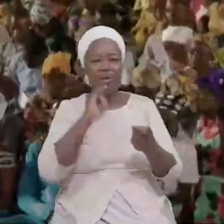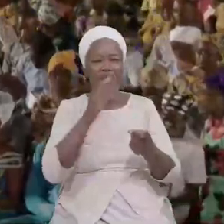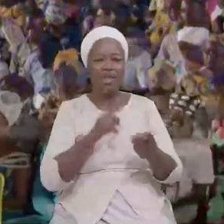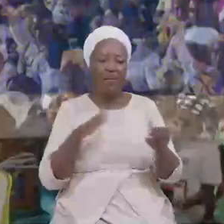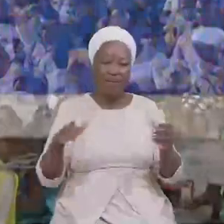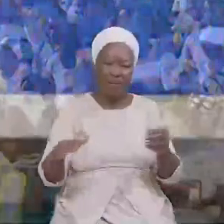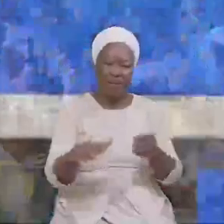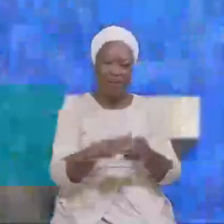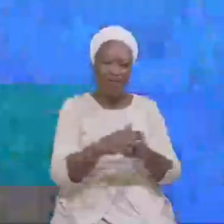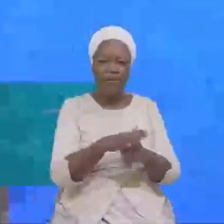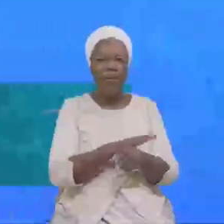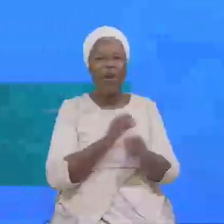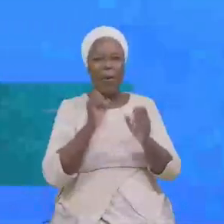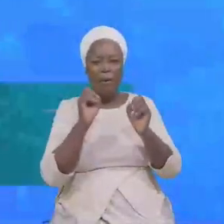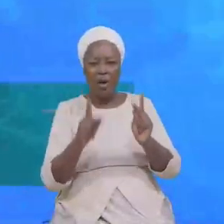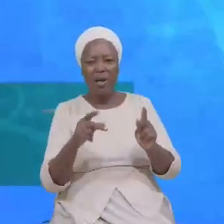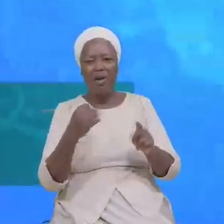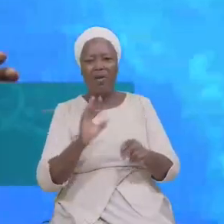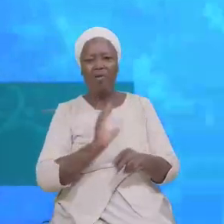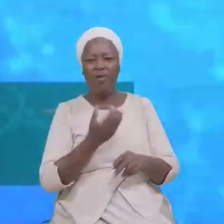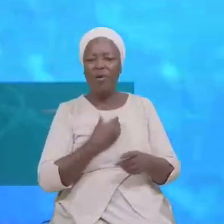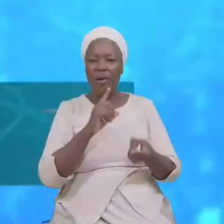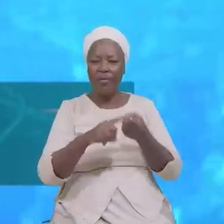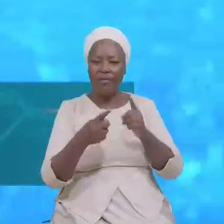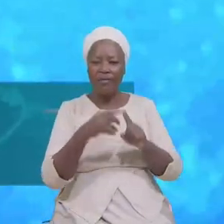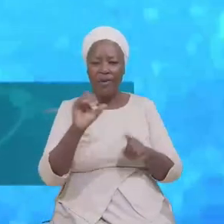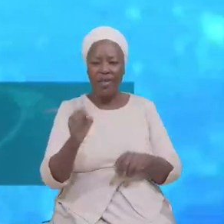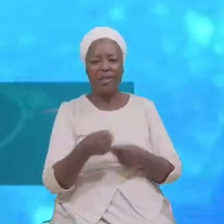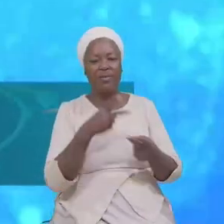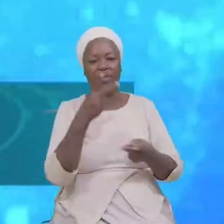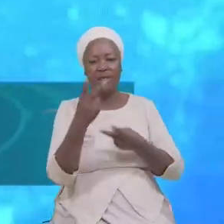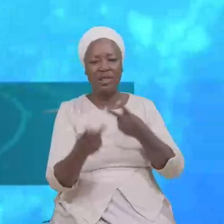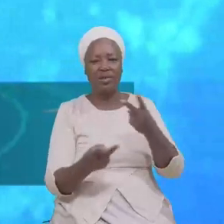Le plein privilège de la visitation de notre ami.